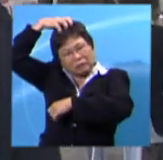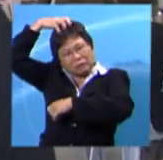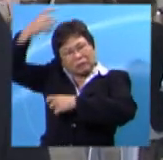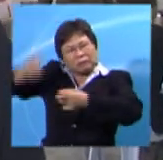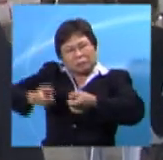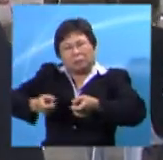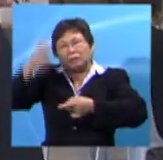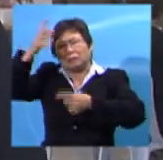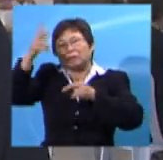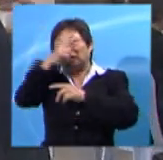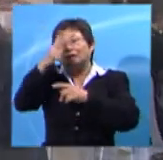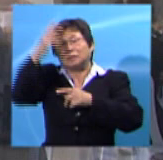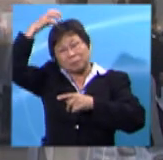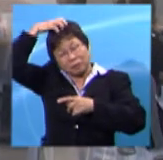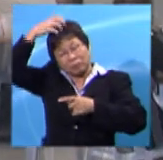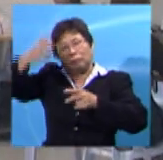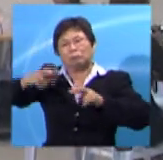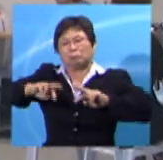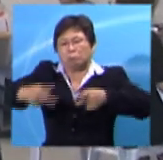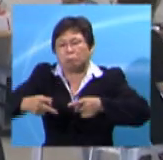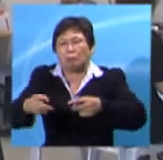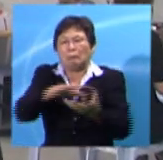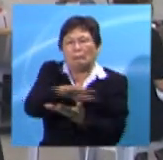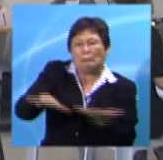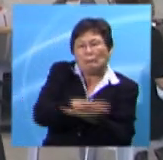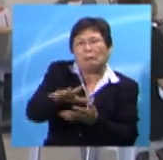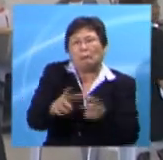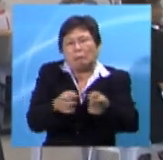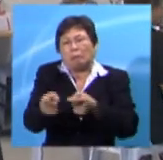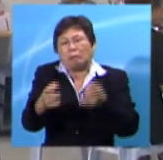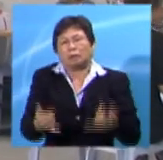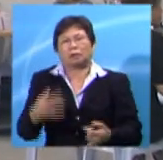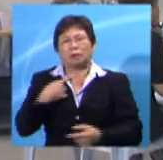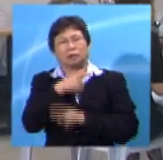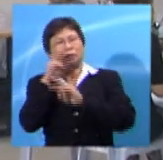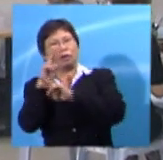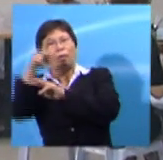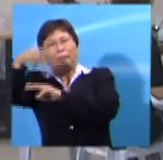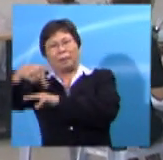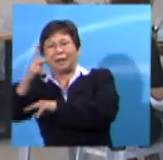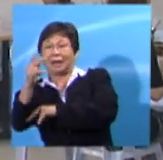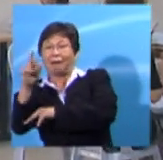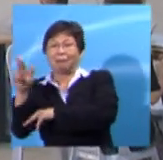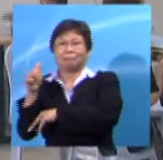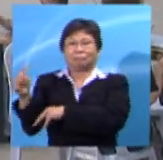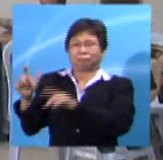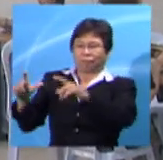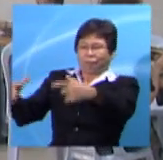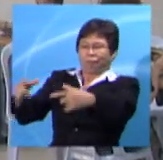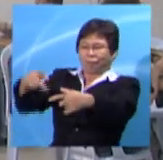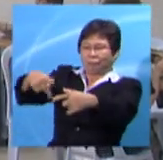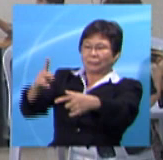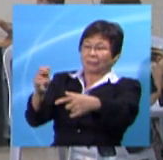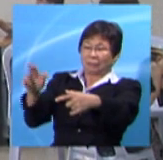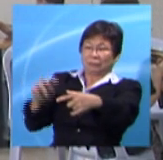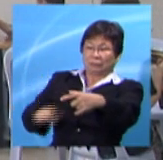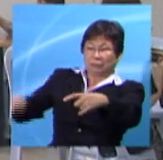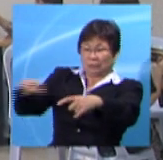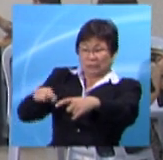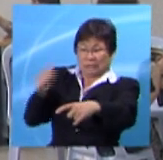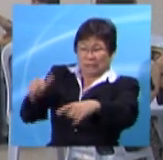pemerintahan dia jadi kucace lah then we have look at PKR sendiri Is it yang dia orang